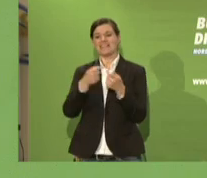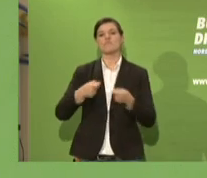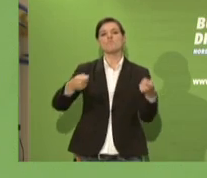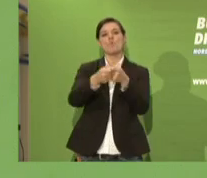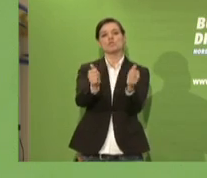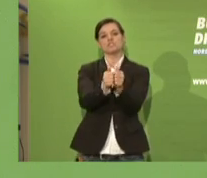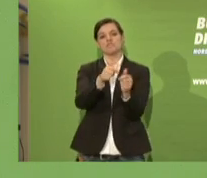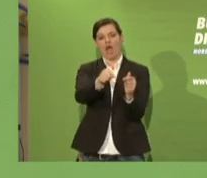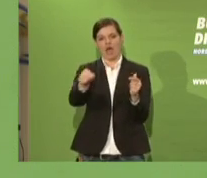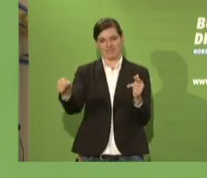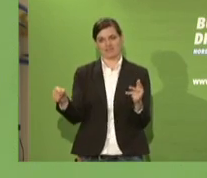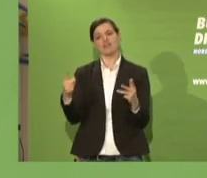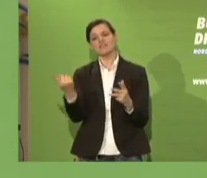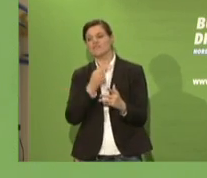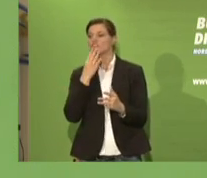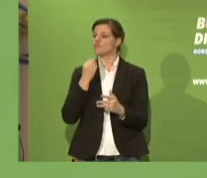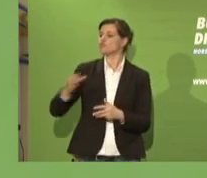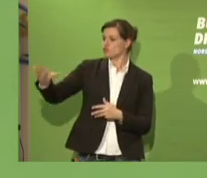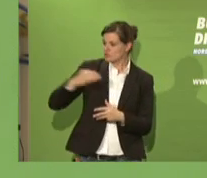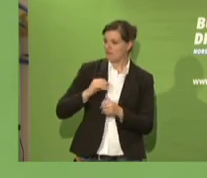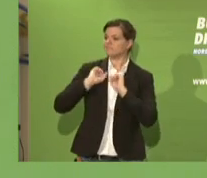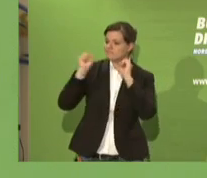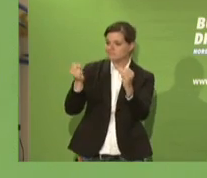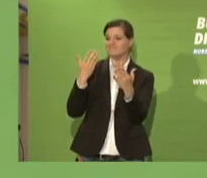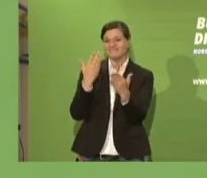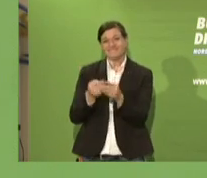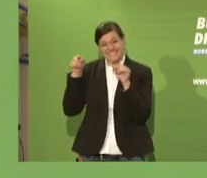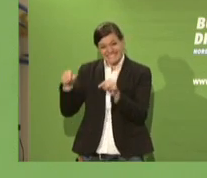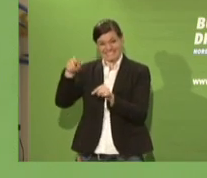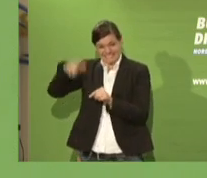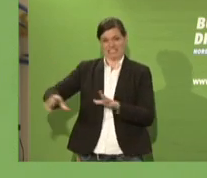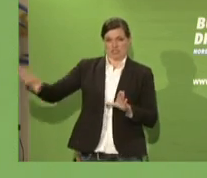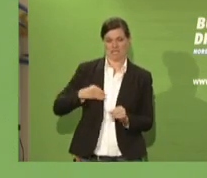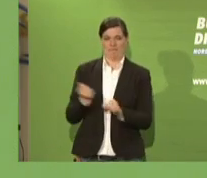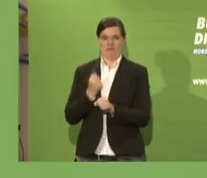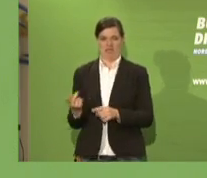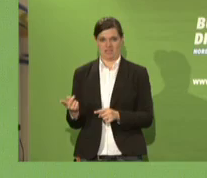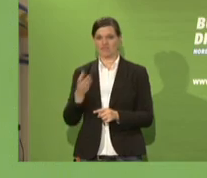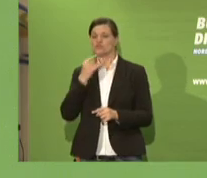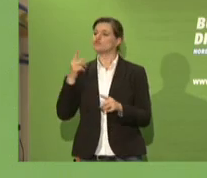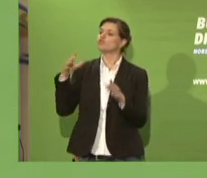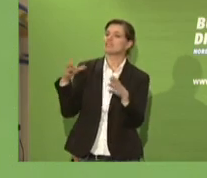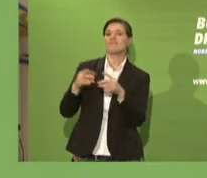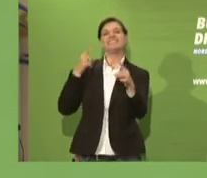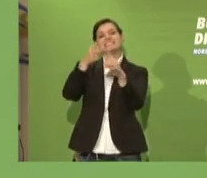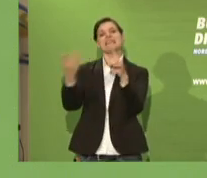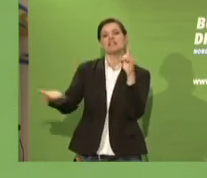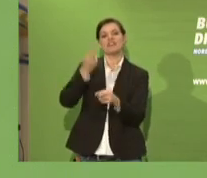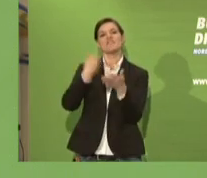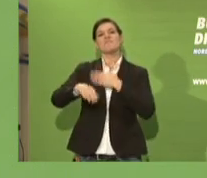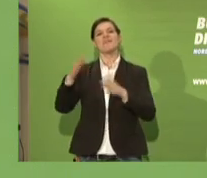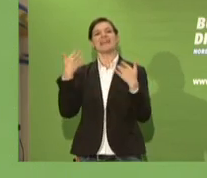gibt, die das gemeinsam mit uns tun wollen und gemeinsam an unseren Zielen arbeiten wollen für mehr